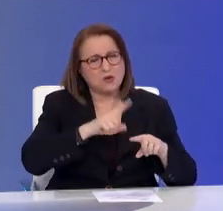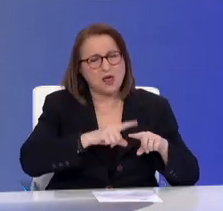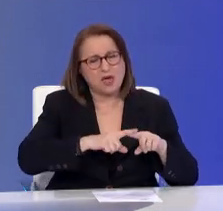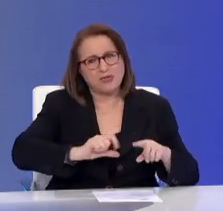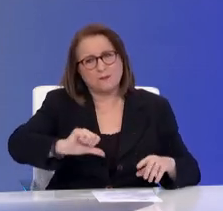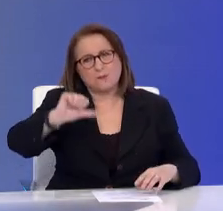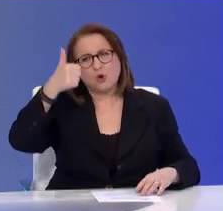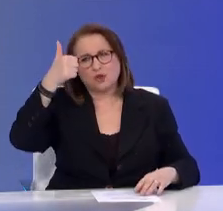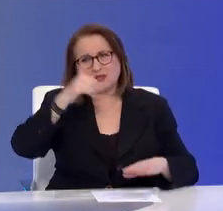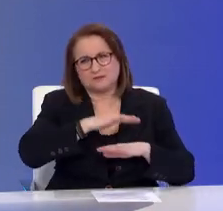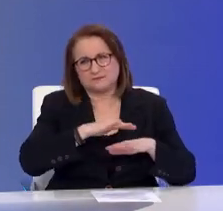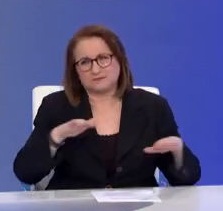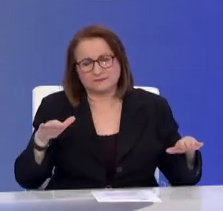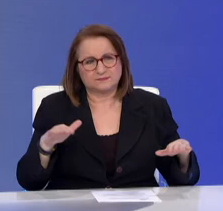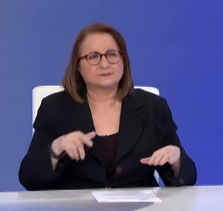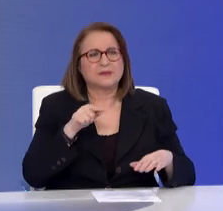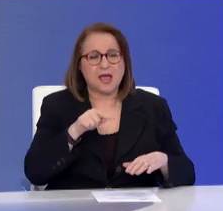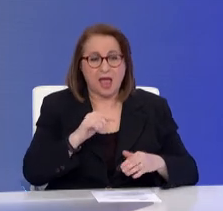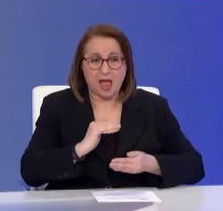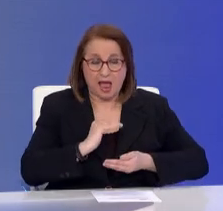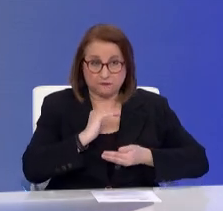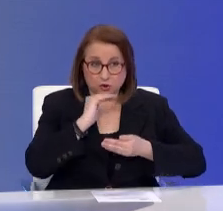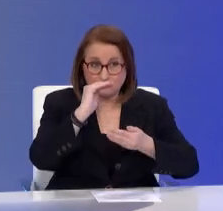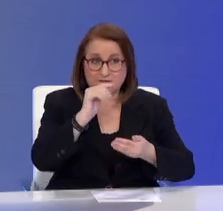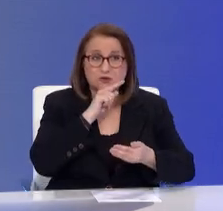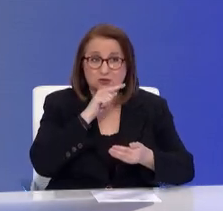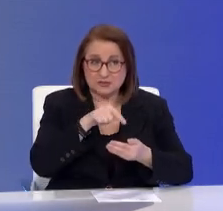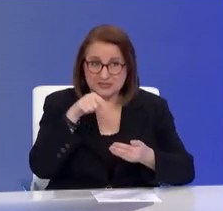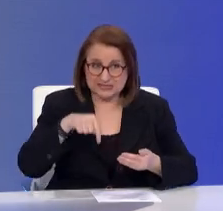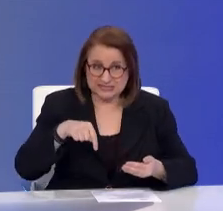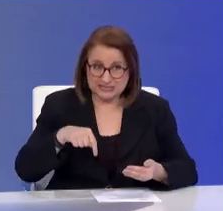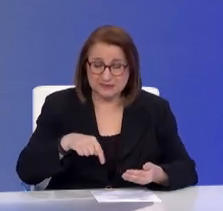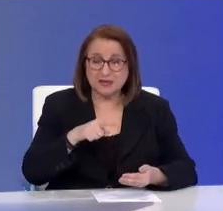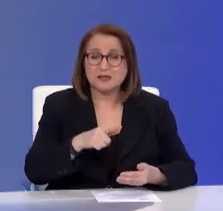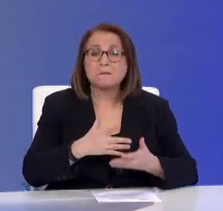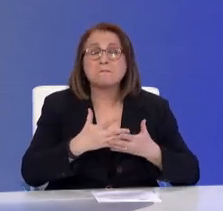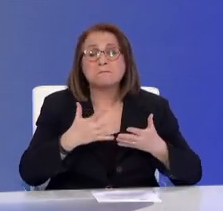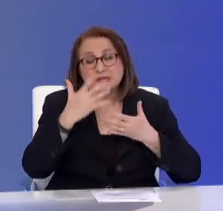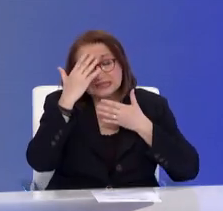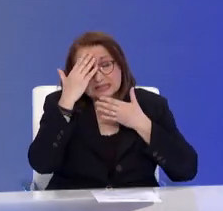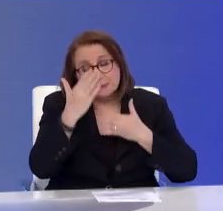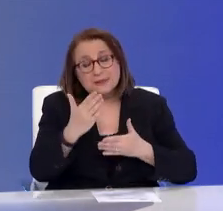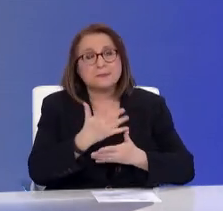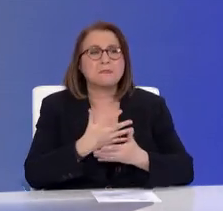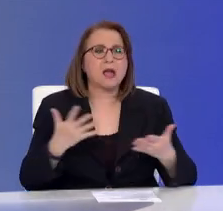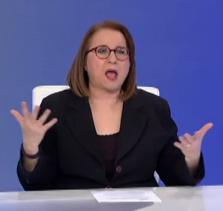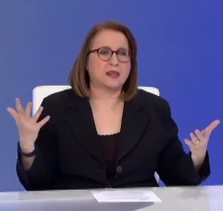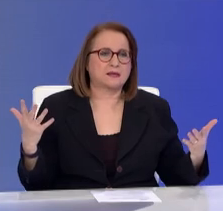Η απονομή αυτό του βραβείου σε μένα σήμερα είναι μεγάλη τιμή.